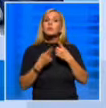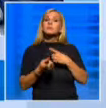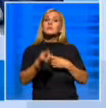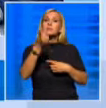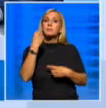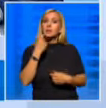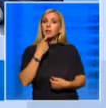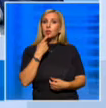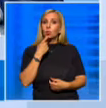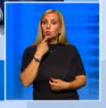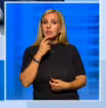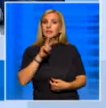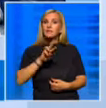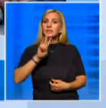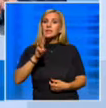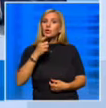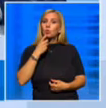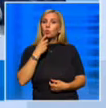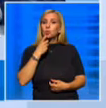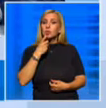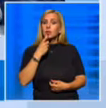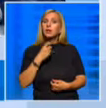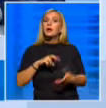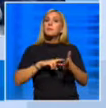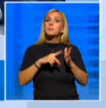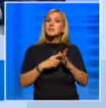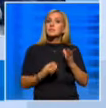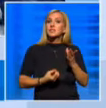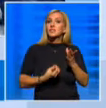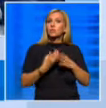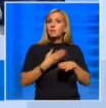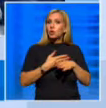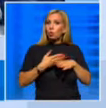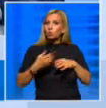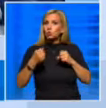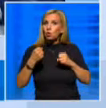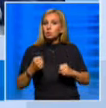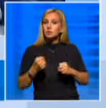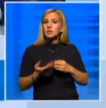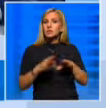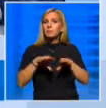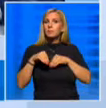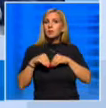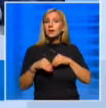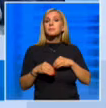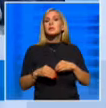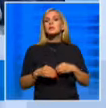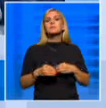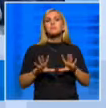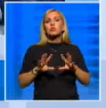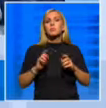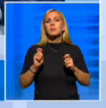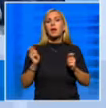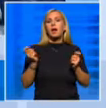миналата, 23-та година. Да, за 23-та година. Плана за възстановяване и устойчивост беше приет в края на предишното редовно правителство. Мисля, че беше